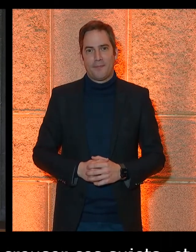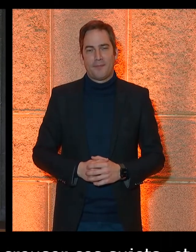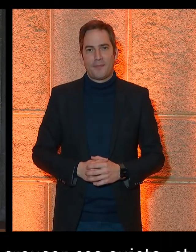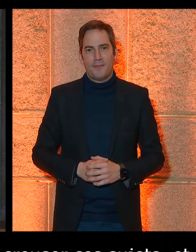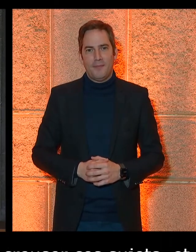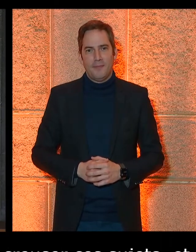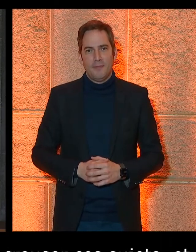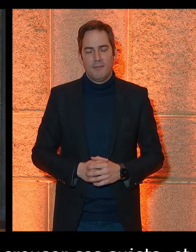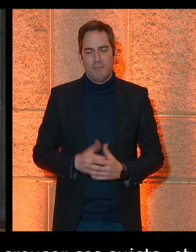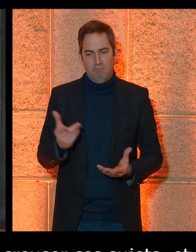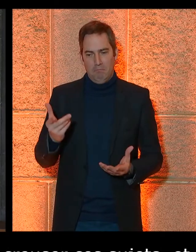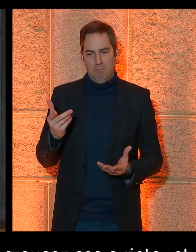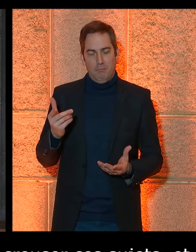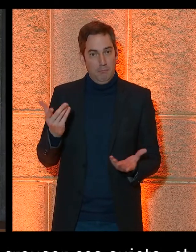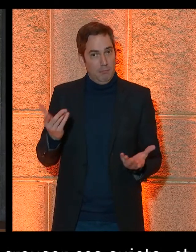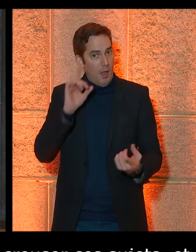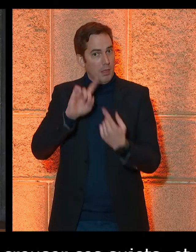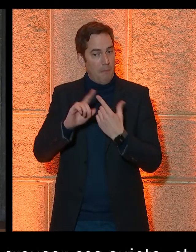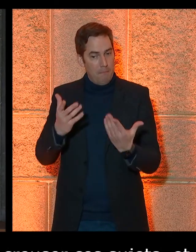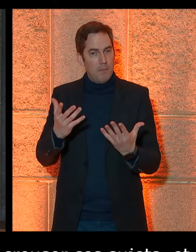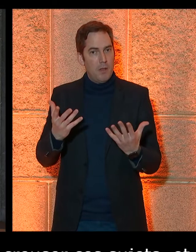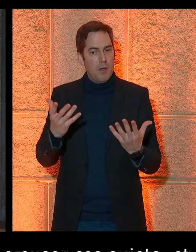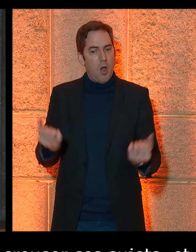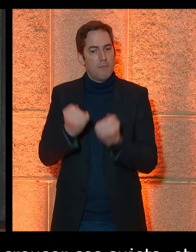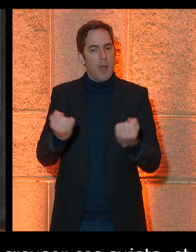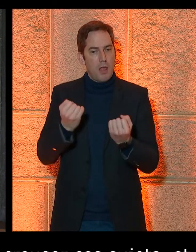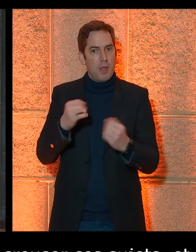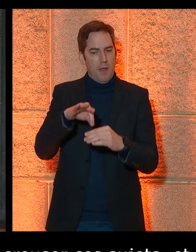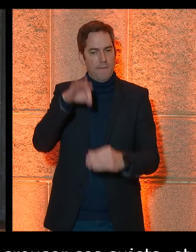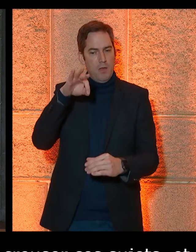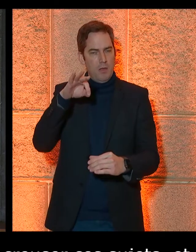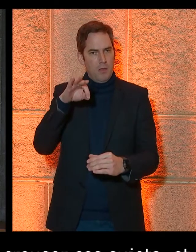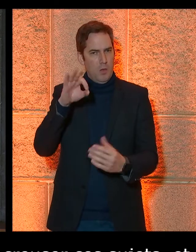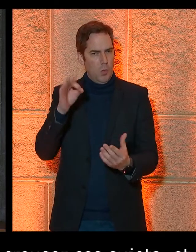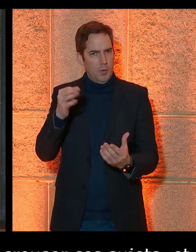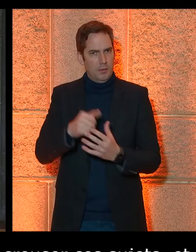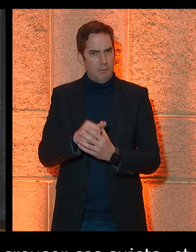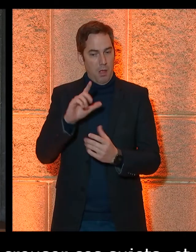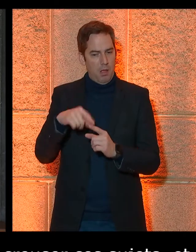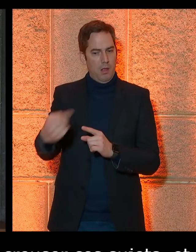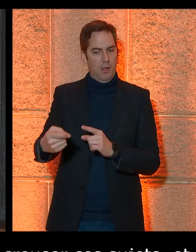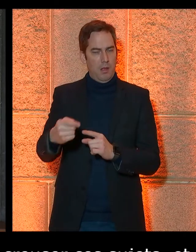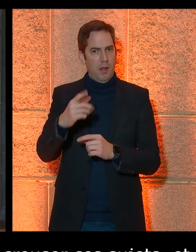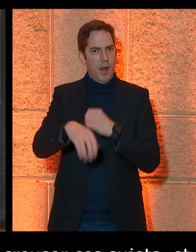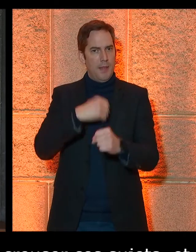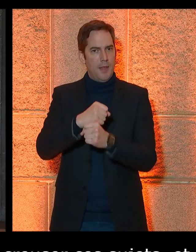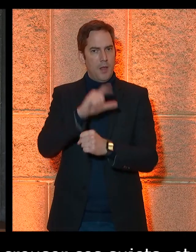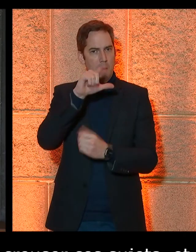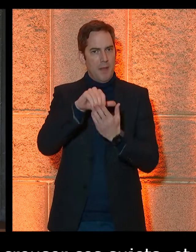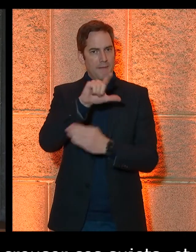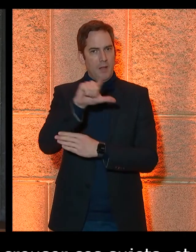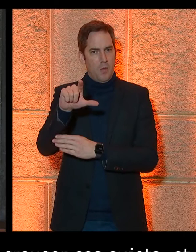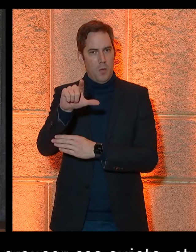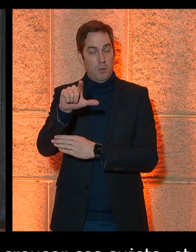Alors, dans une campagne électorale, et plus particulièrement celle de 2022, avec le